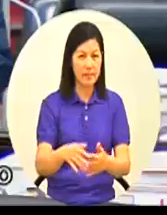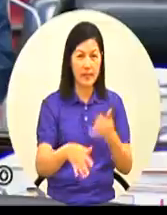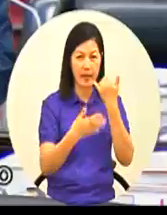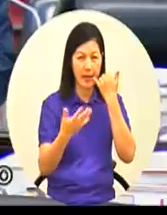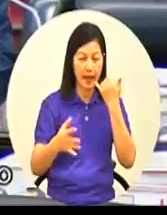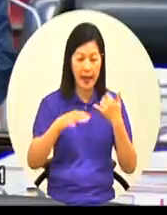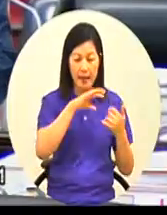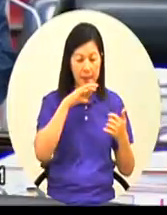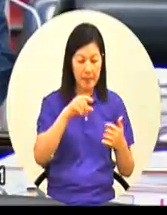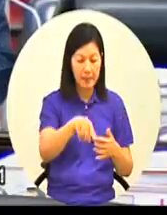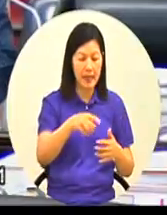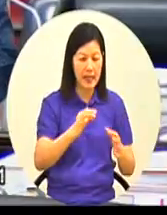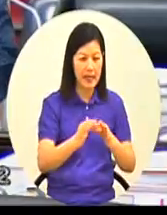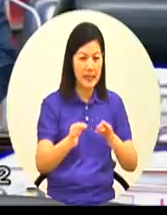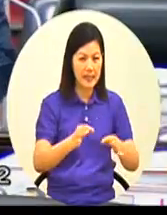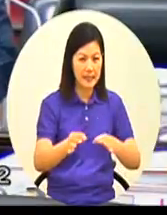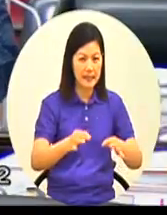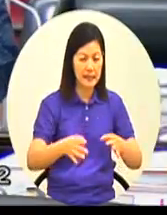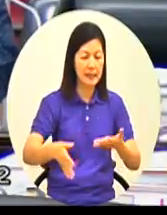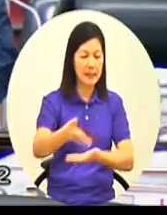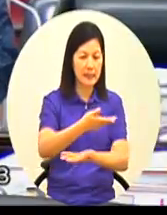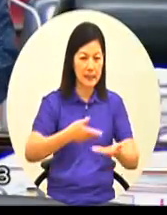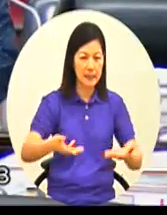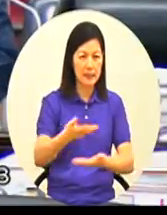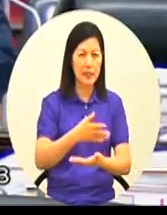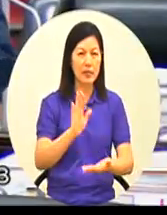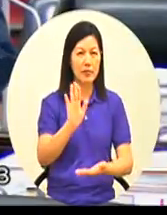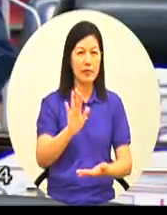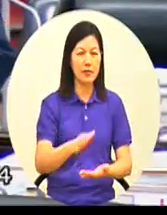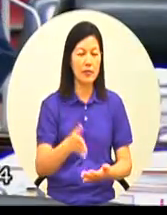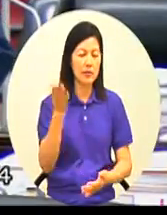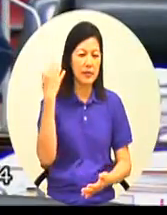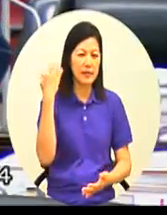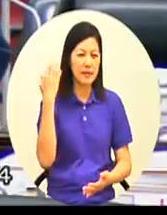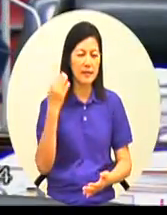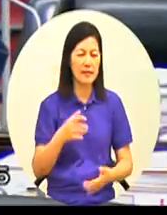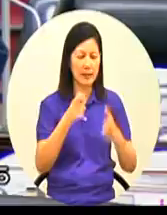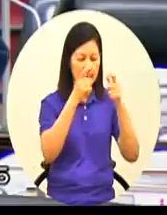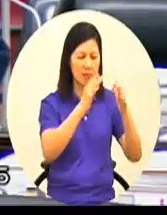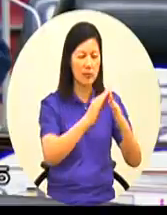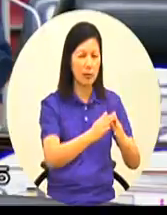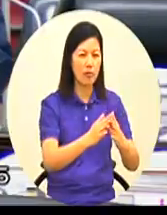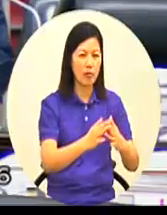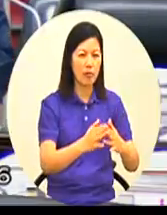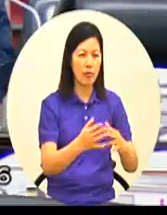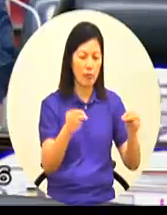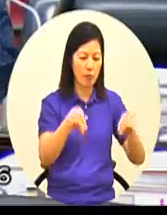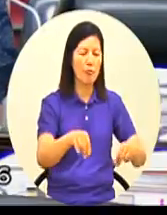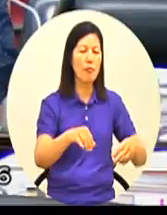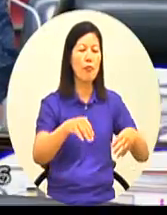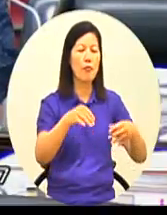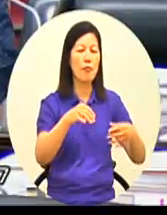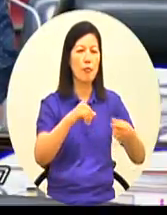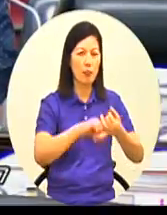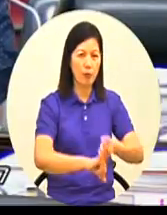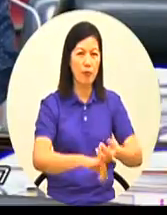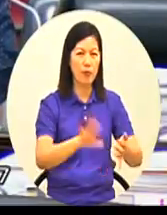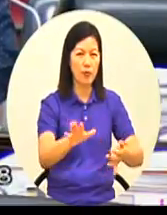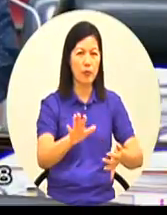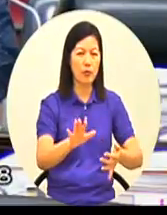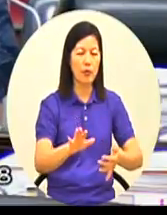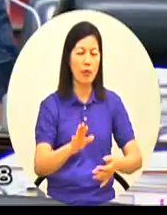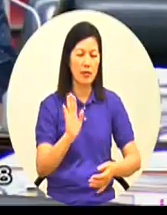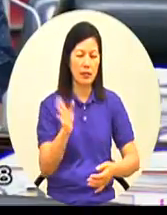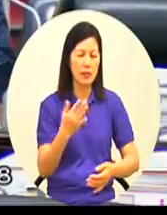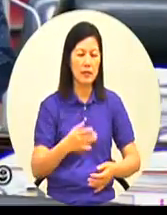某一些的商业的交流。本来当年要跟高雄市要签约地结成姐妹会，但是呢，上海他怎